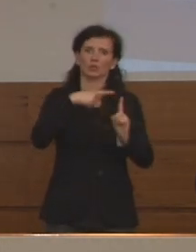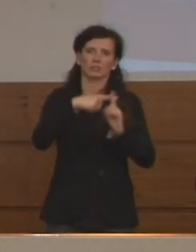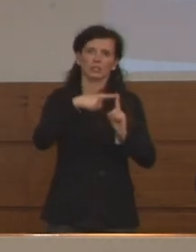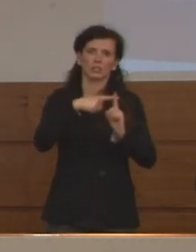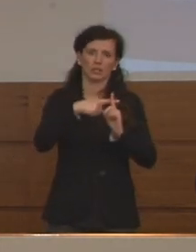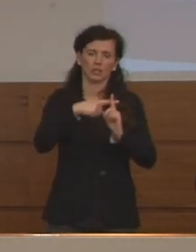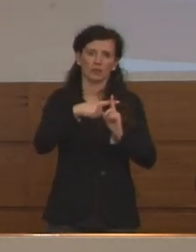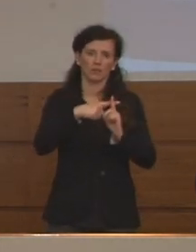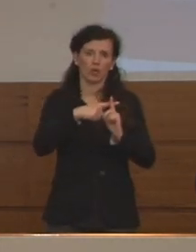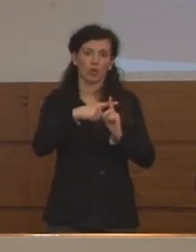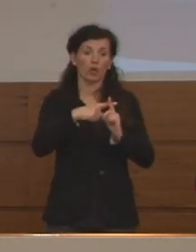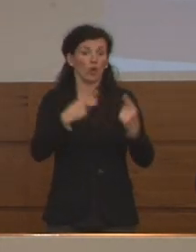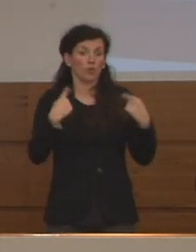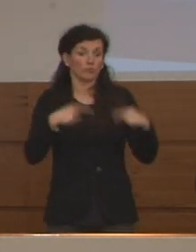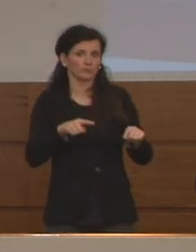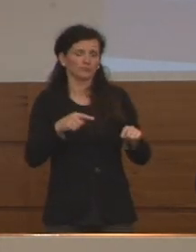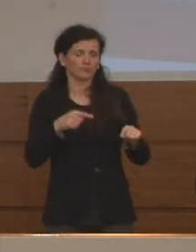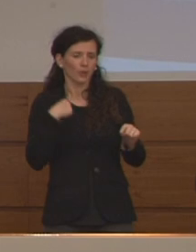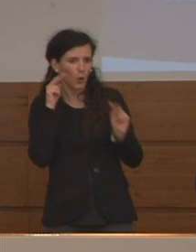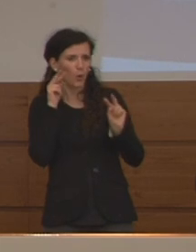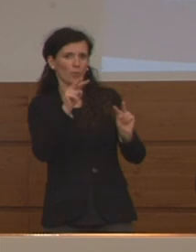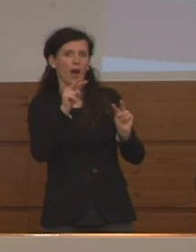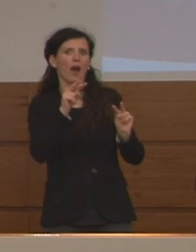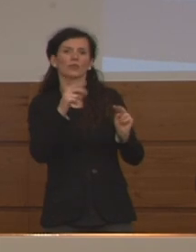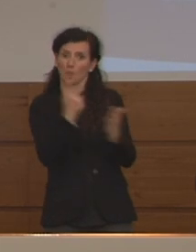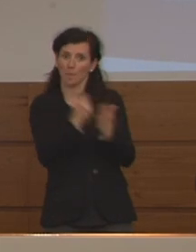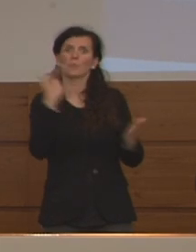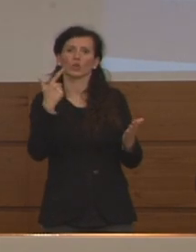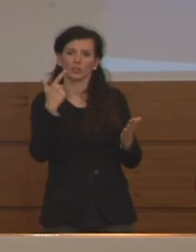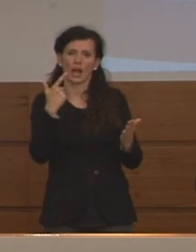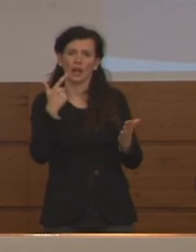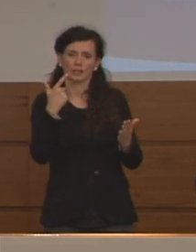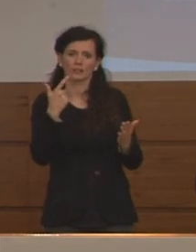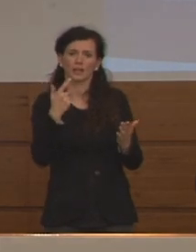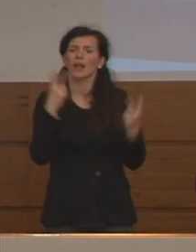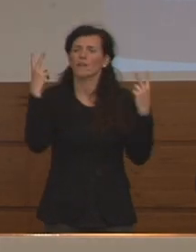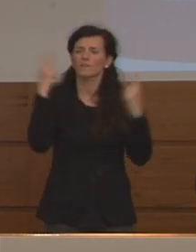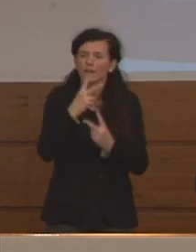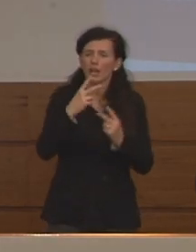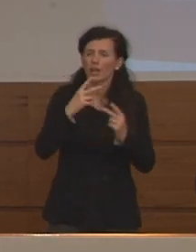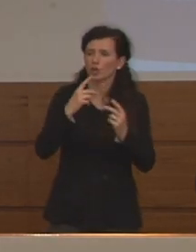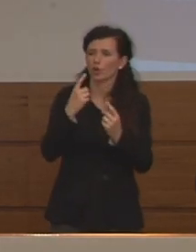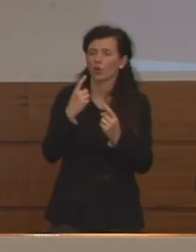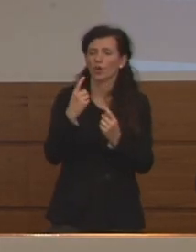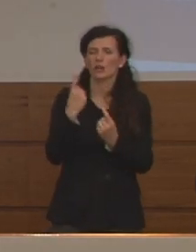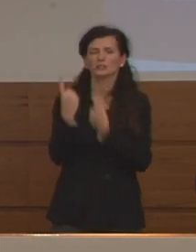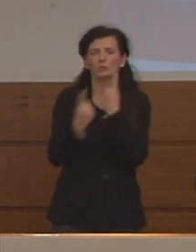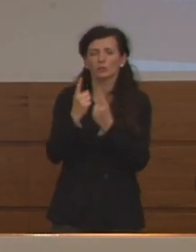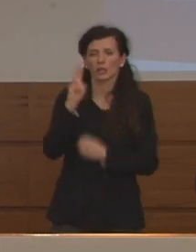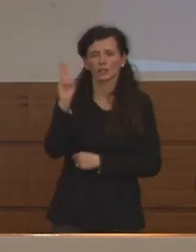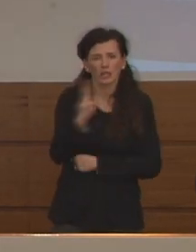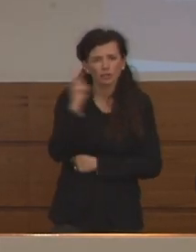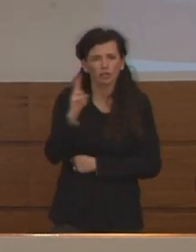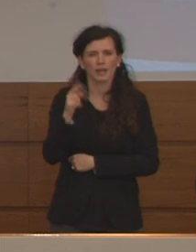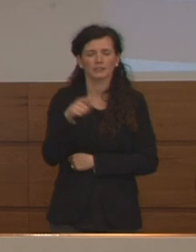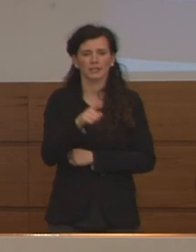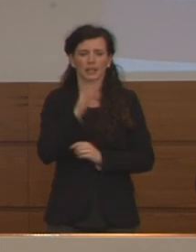dato recepire i perché quello che e importante e fronteggiare le vere criticità quindi i decessi la terapia